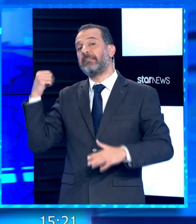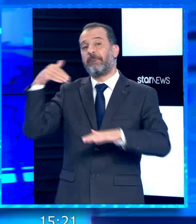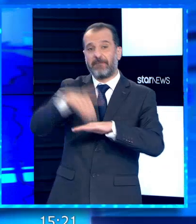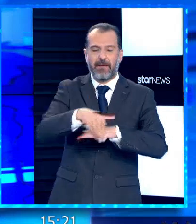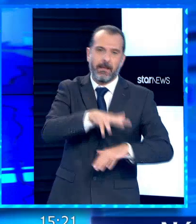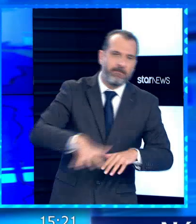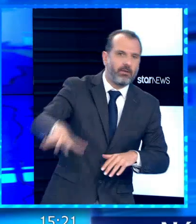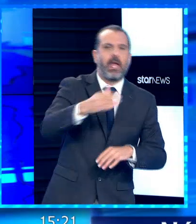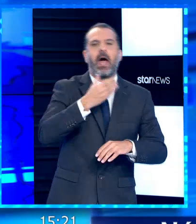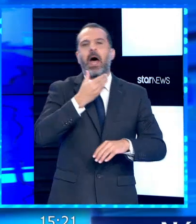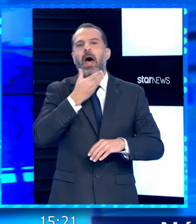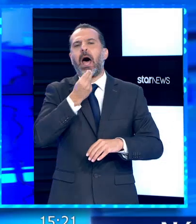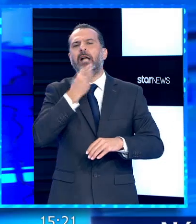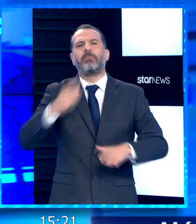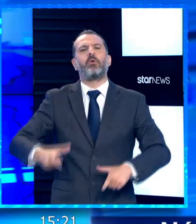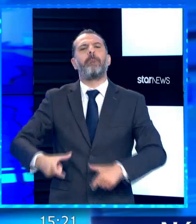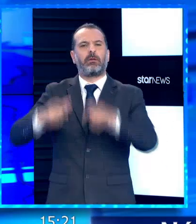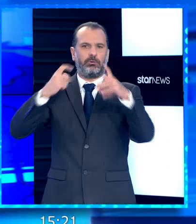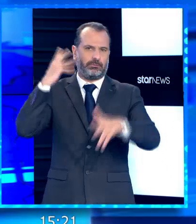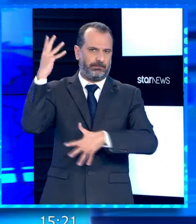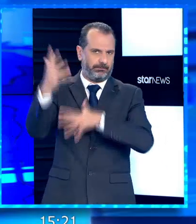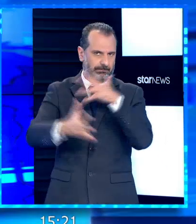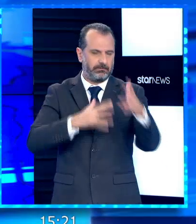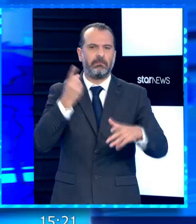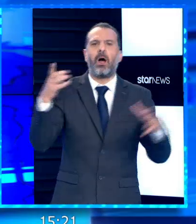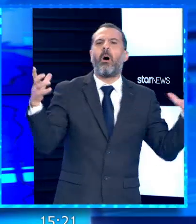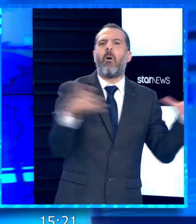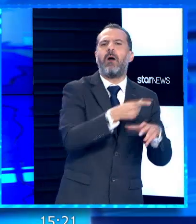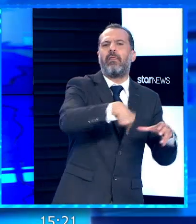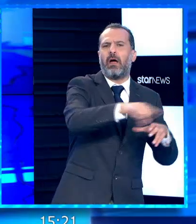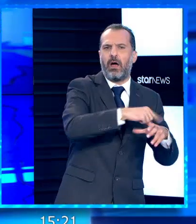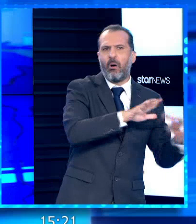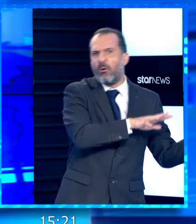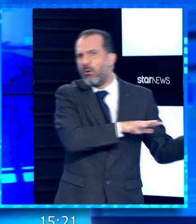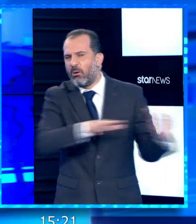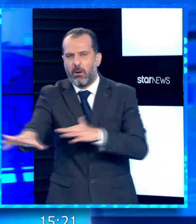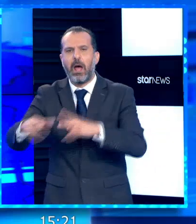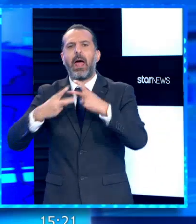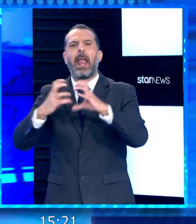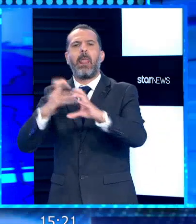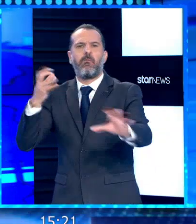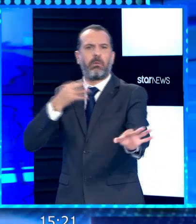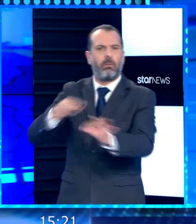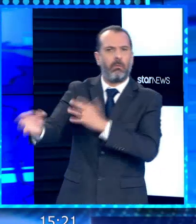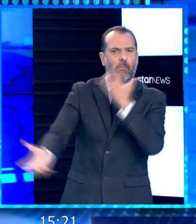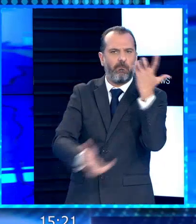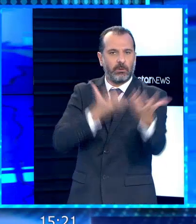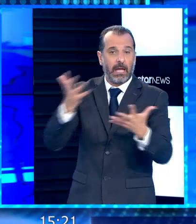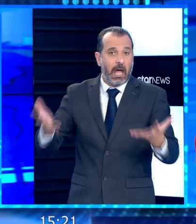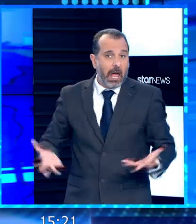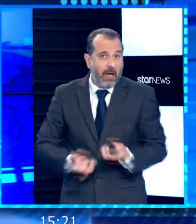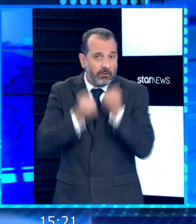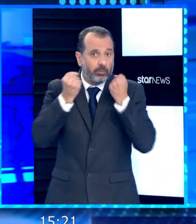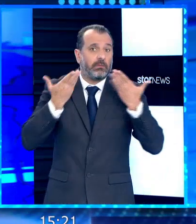μια ομάδα ατόμων που έκαψε ένα λεωφορείο χωρίς ευτυχώς να υπάρξουν τραυματίες. Θα μας πει τις λεπτομέρειες ο Παναγιώτης